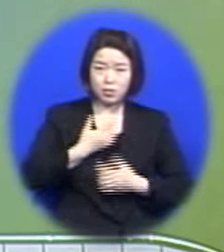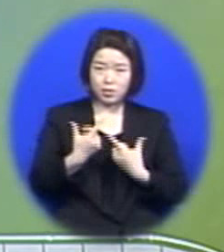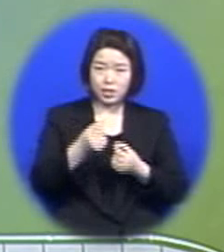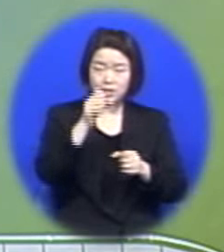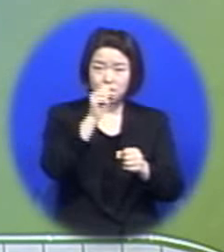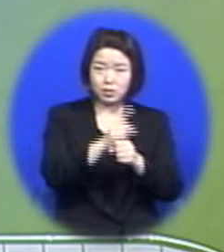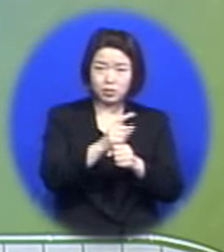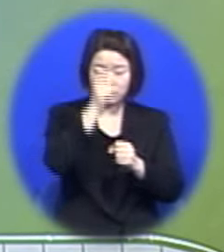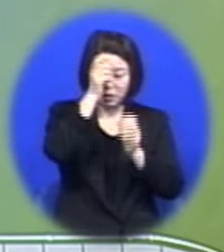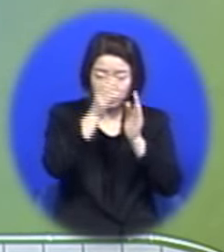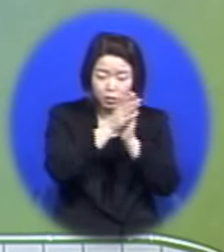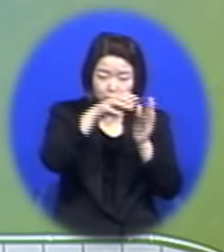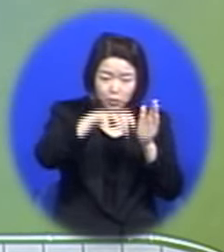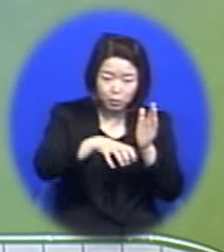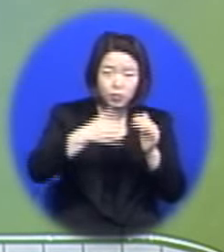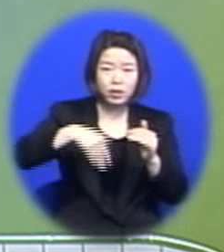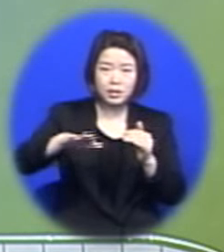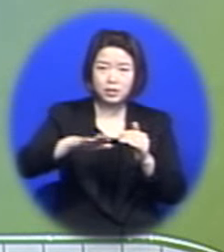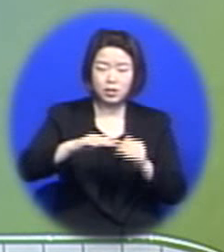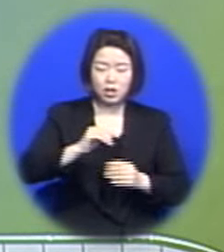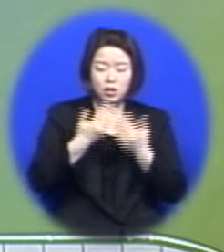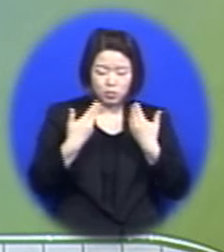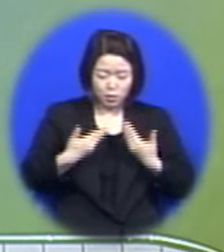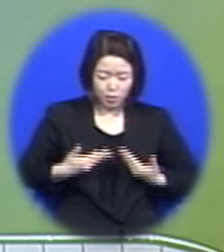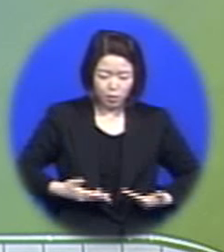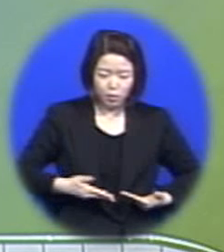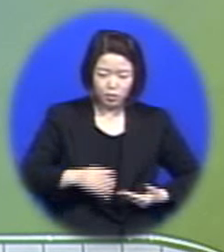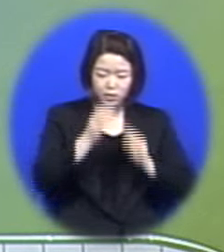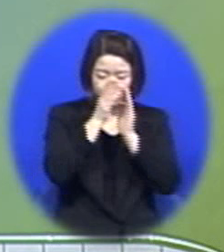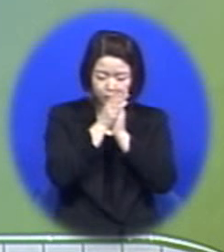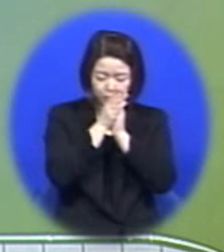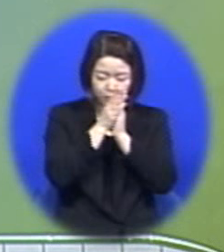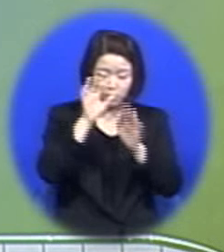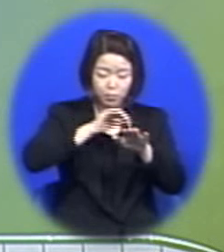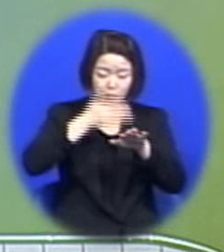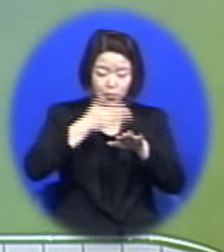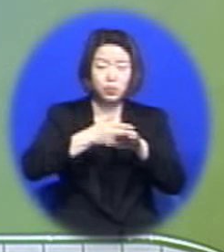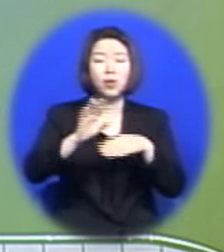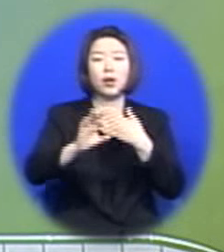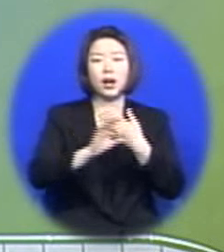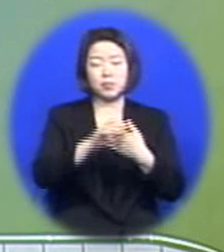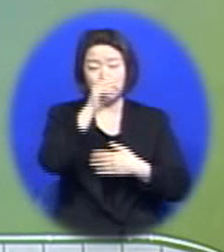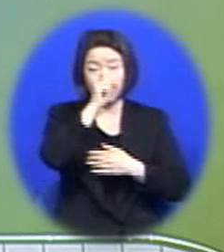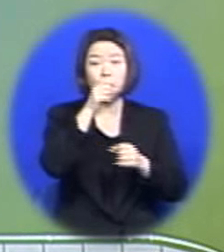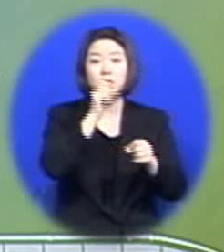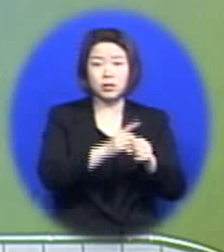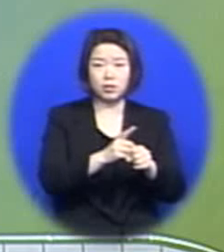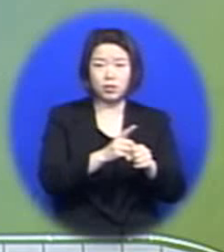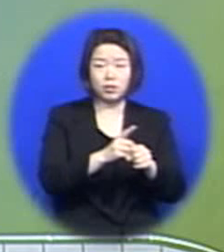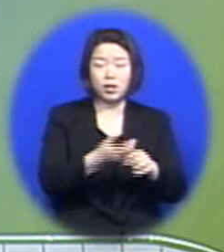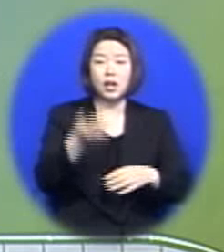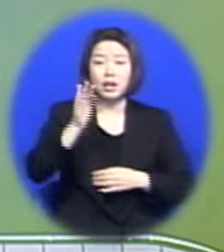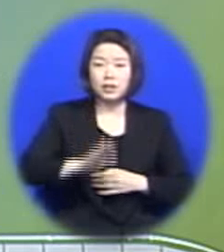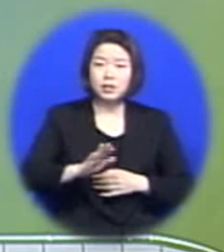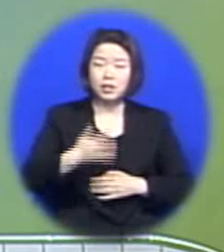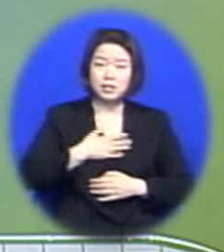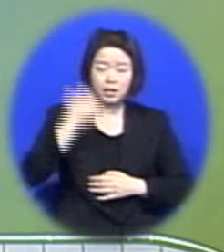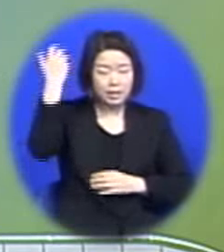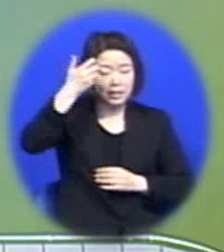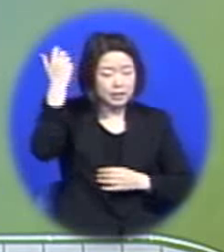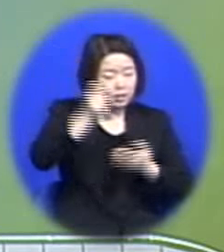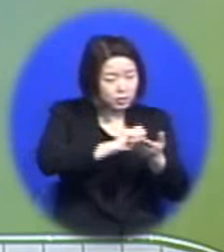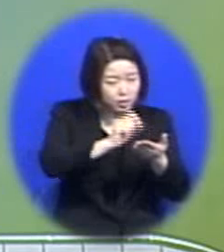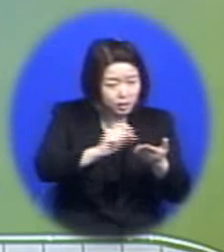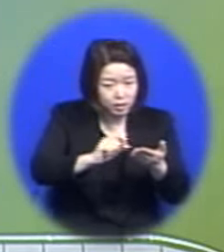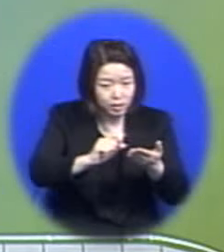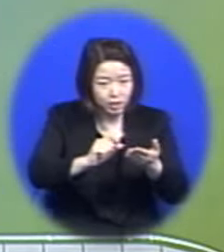혼자 도 닦는 게 저 성격이에요. 그런데 제가 영성일기를 교인들에게 쓰라고 이렇게 권하는 거